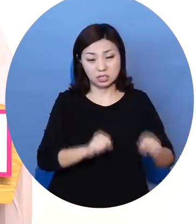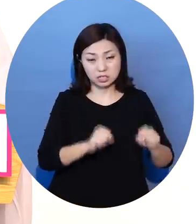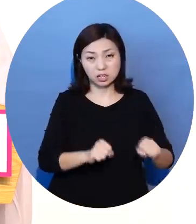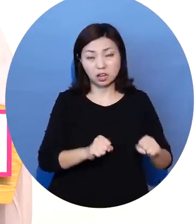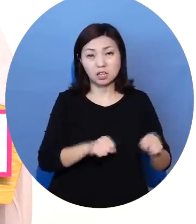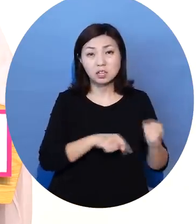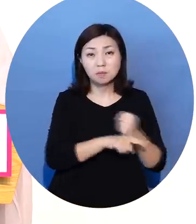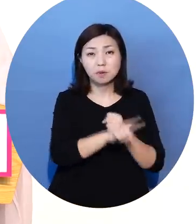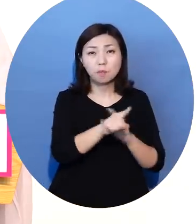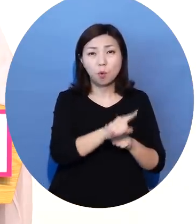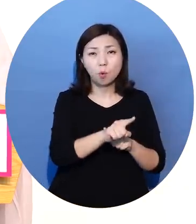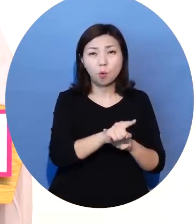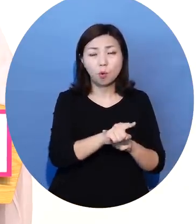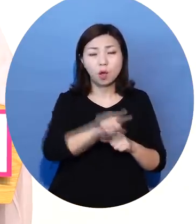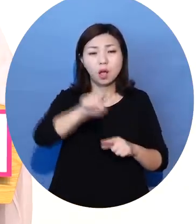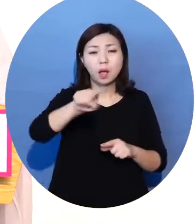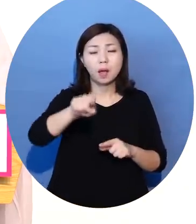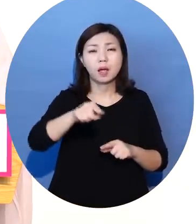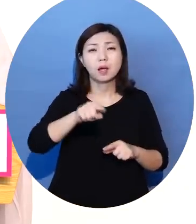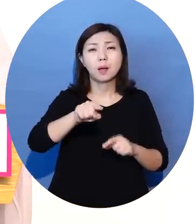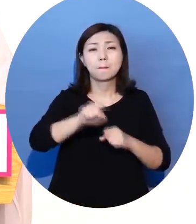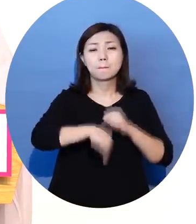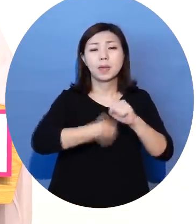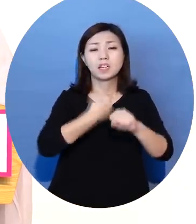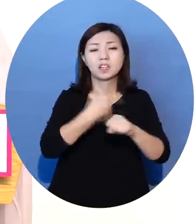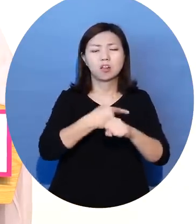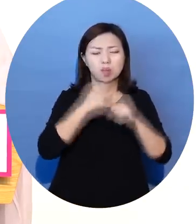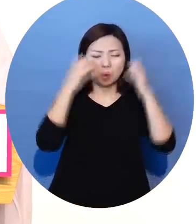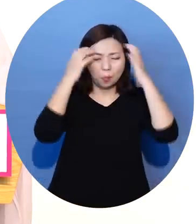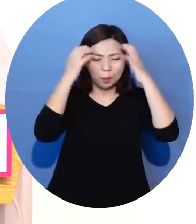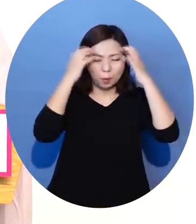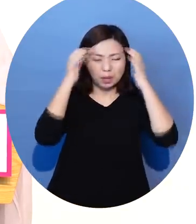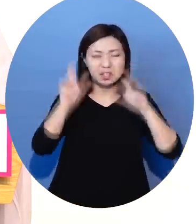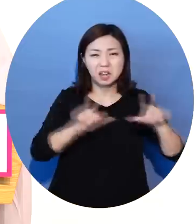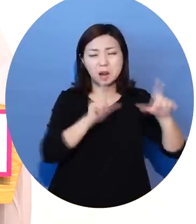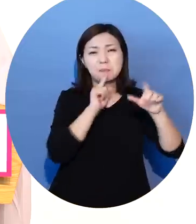괴롭게 100년을 살아라, 이런 얘기밖에 안